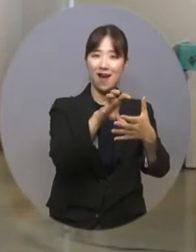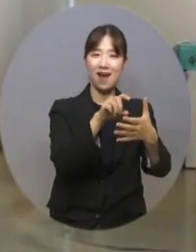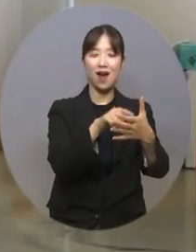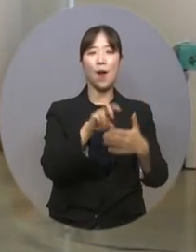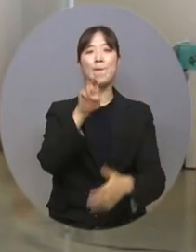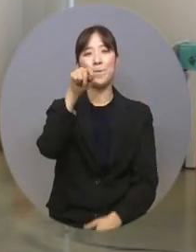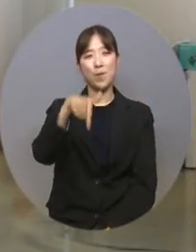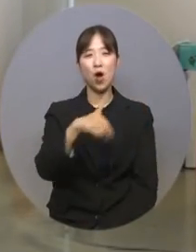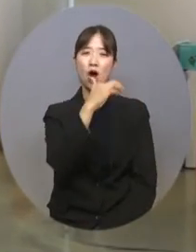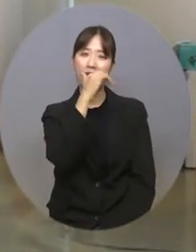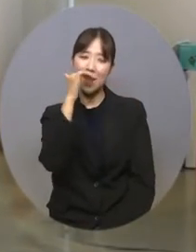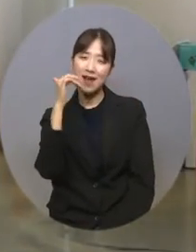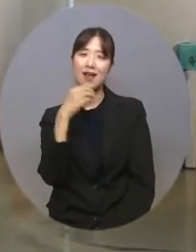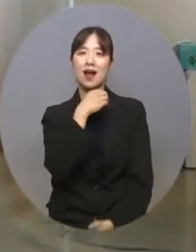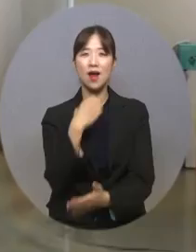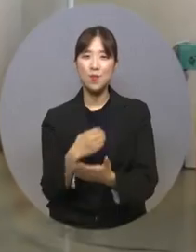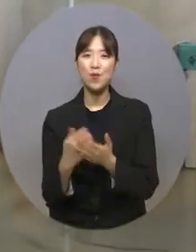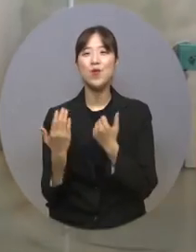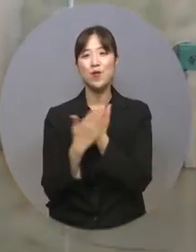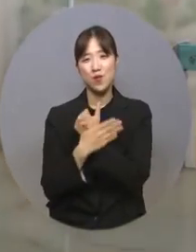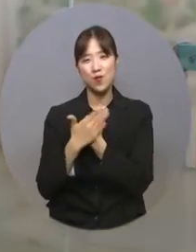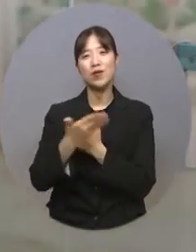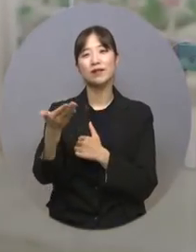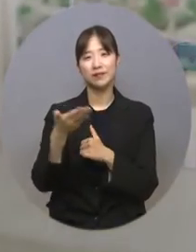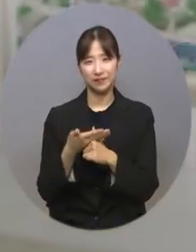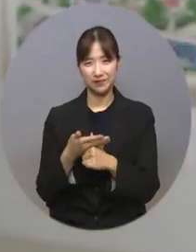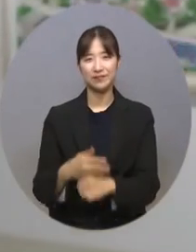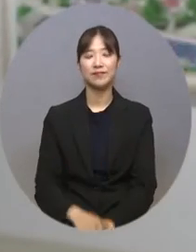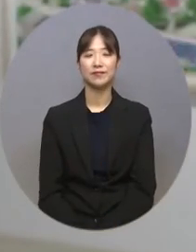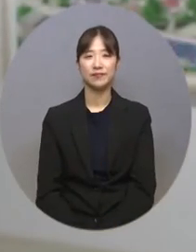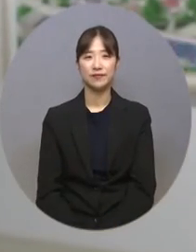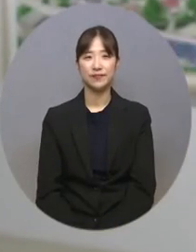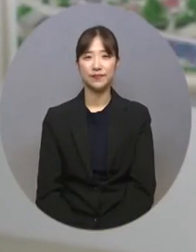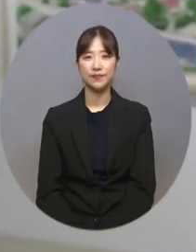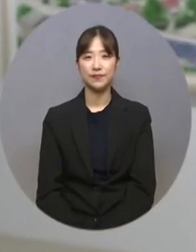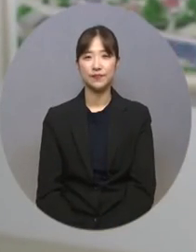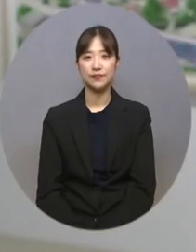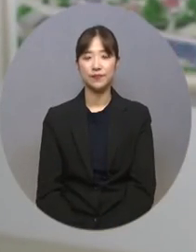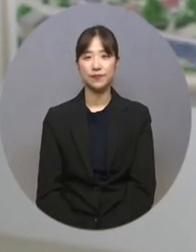향기로 감동과 위안을 주고 있습니다. 복지TV 뉴스 이소영입니다.